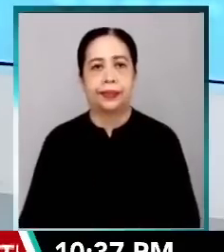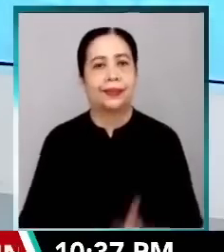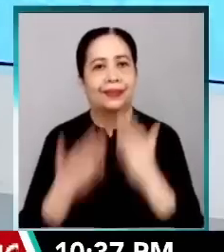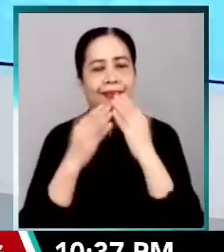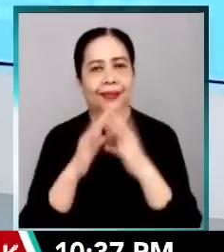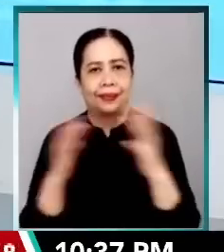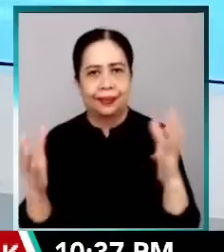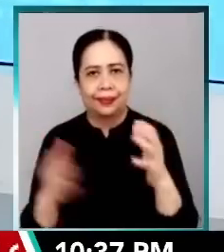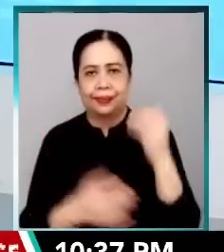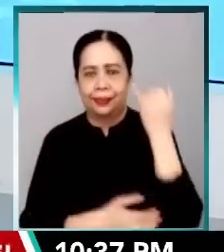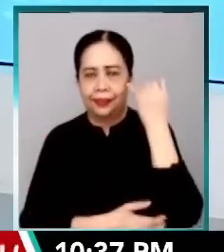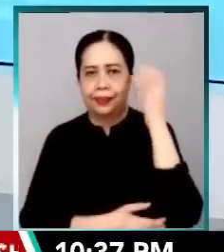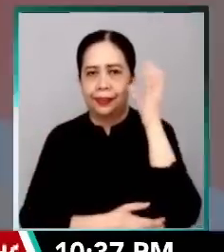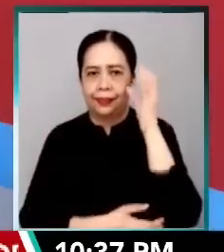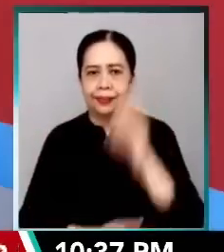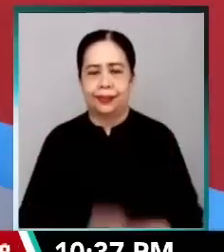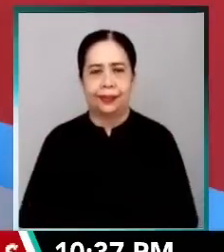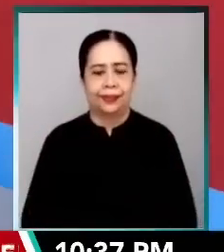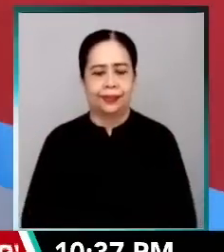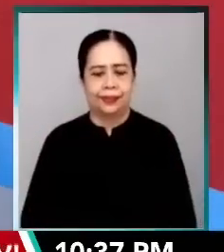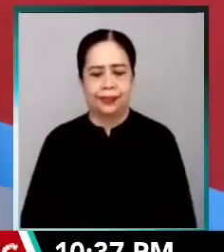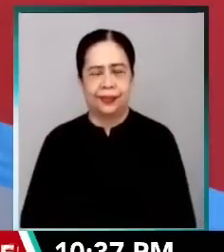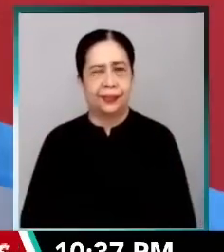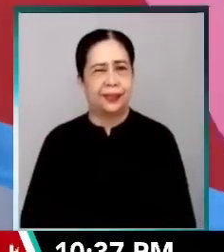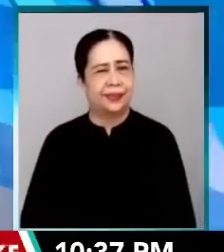Jesse Cruzat.